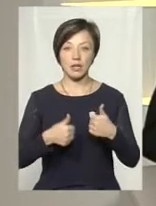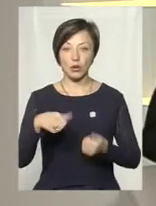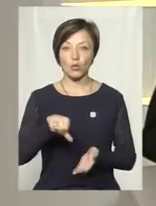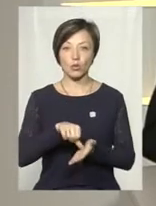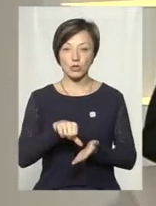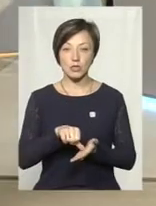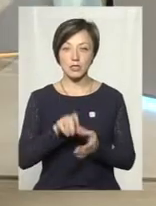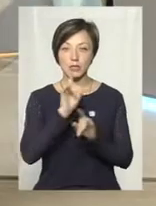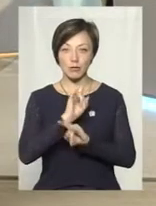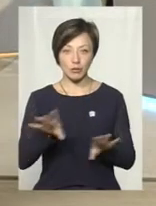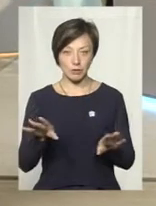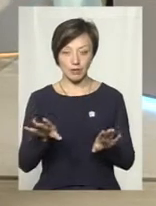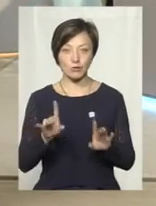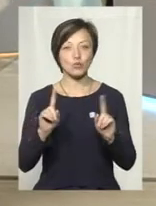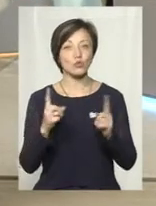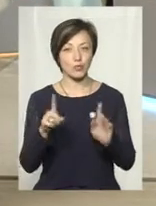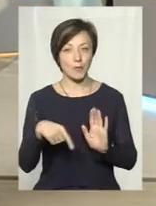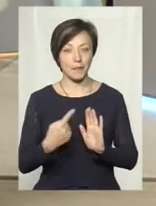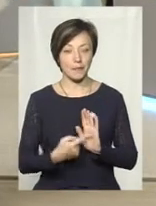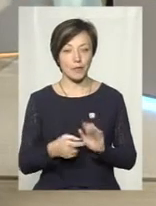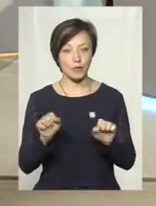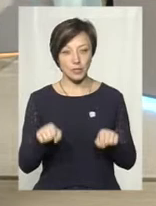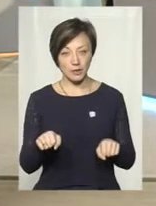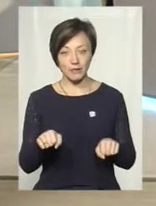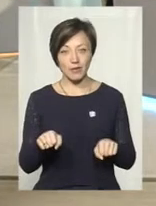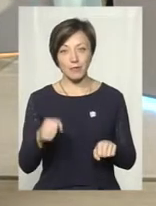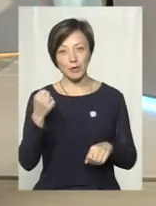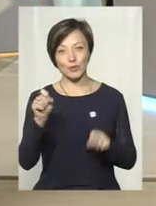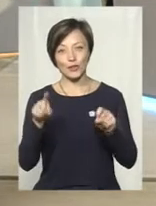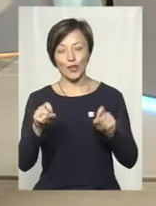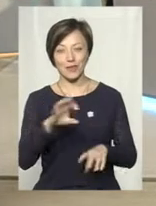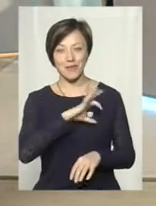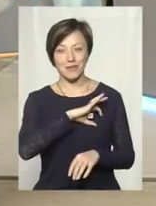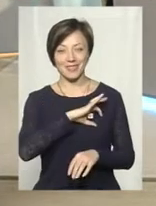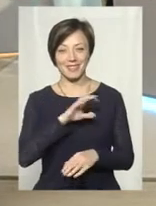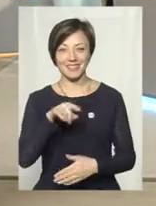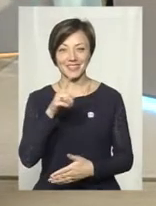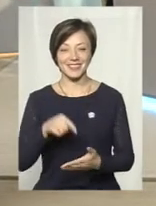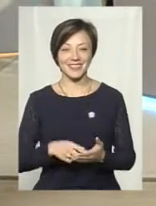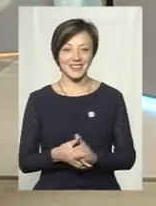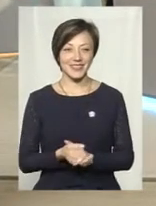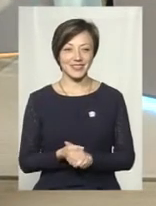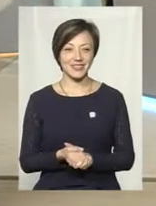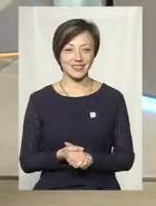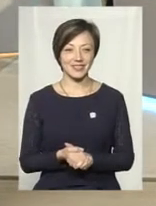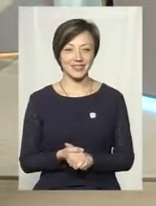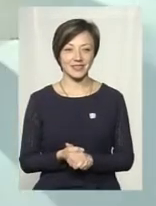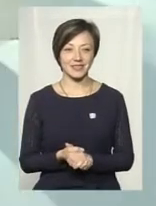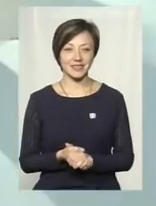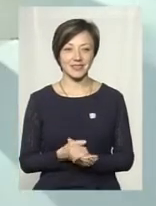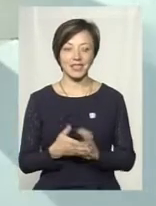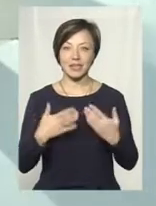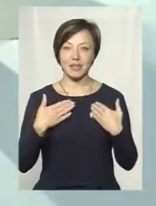участі брати не будете. Чому? Можливо, підкориться Золотану? Це, ну, не моє бажання,